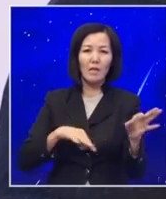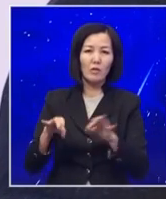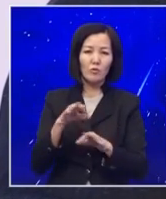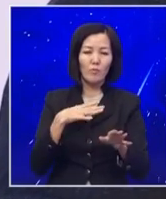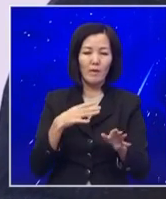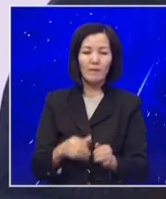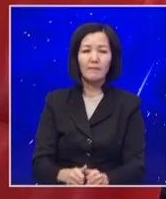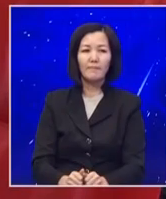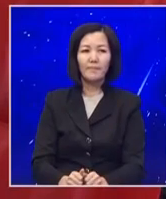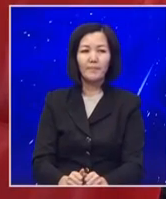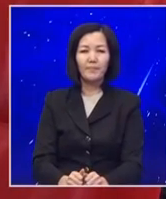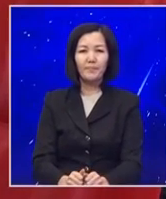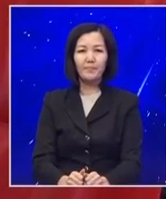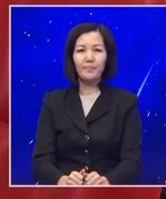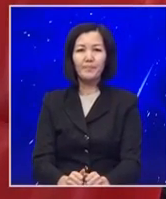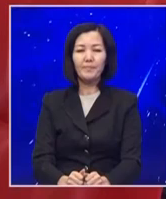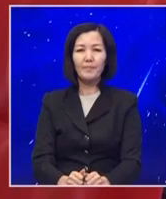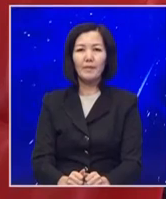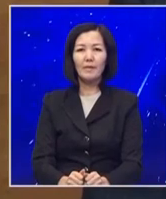жоба.